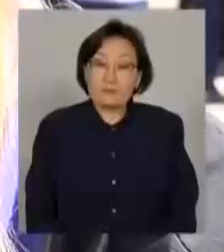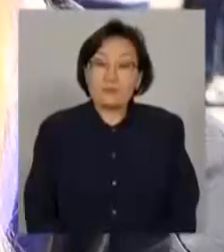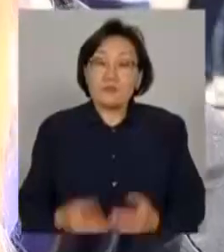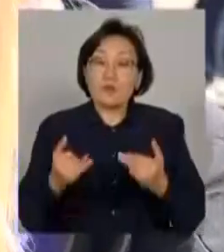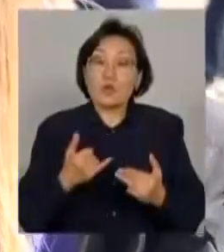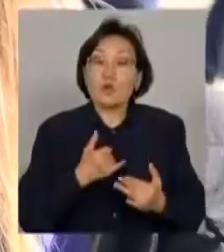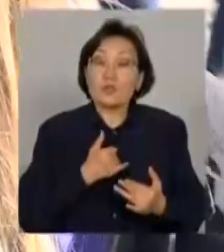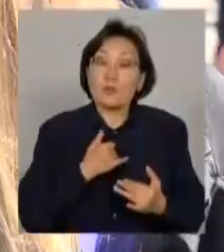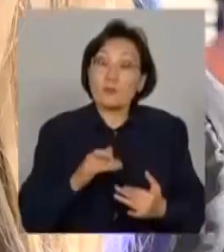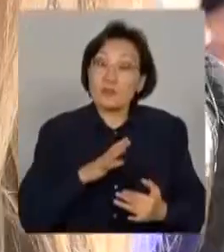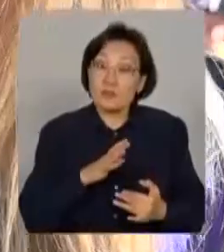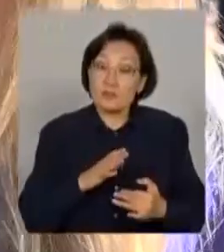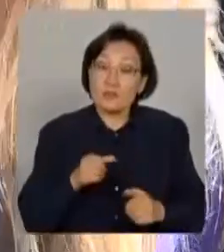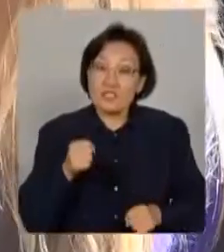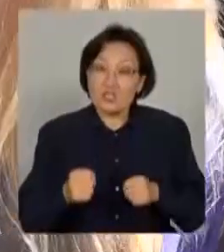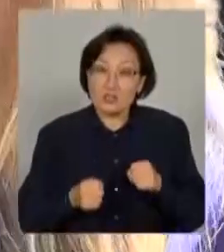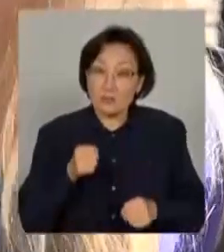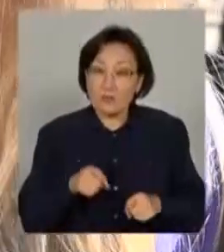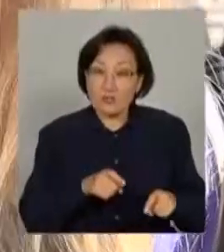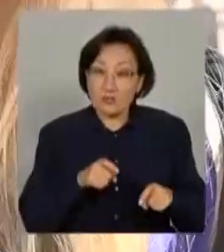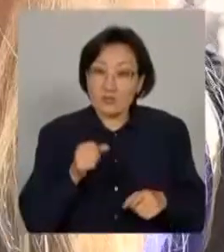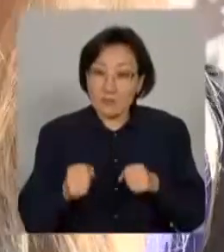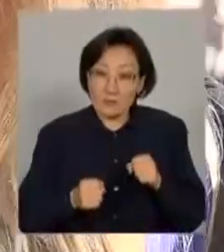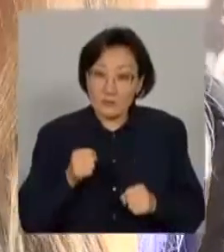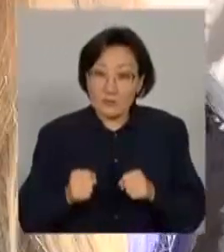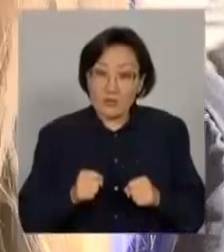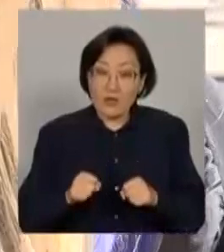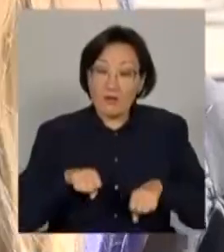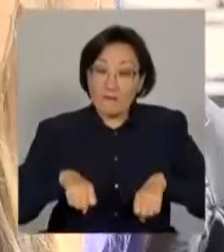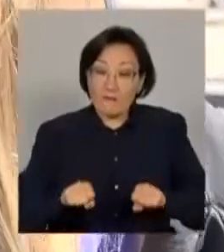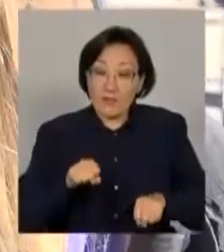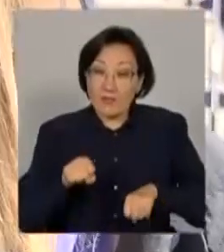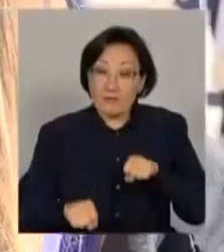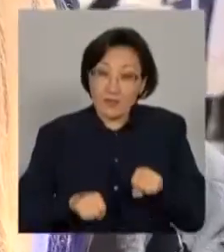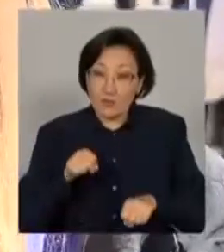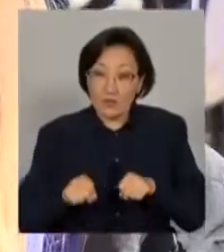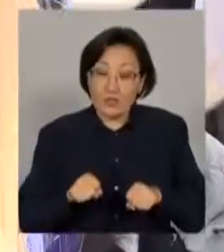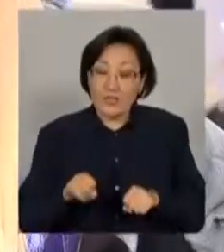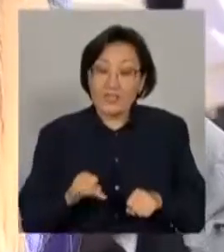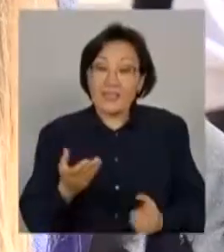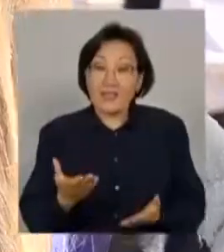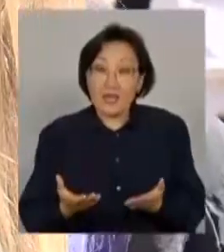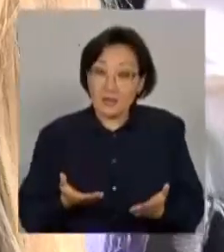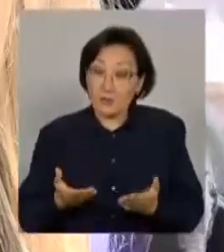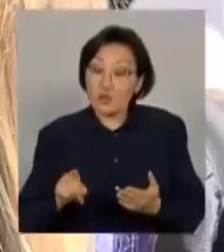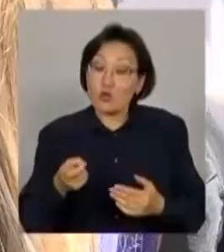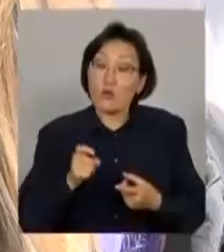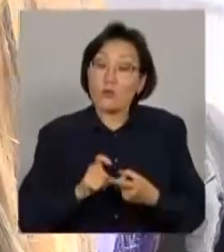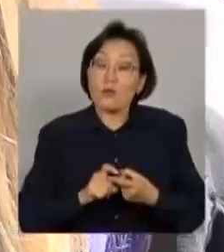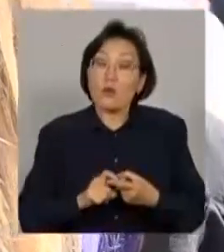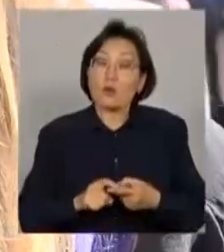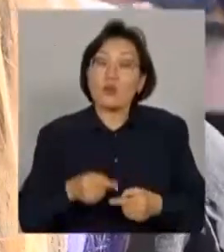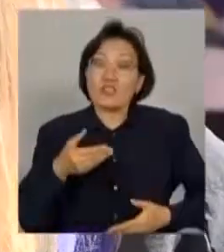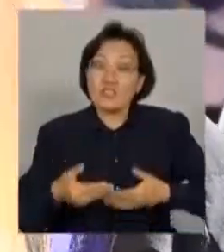Сегодня у нас были забег, велогонка и скандинавская ходьба. Что касается